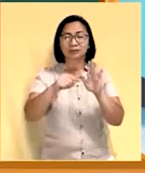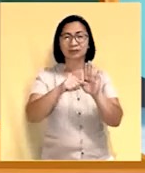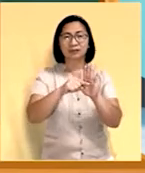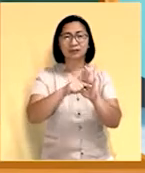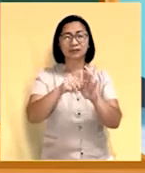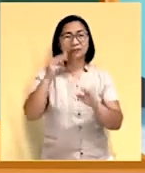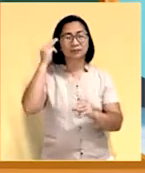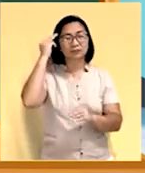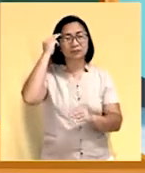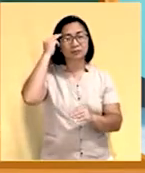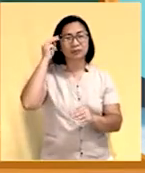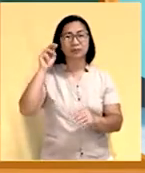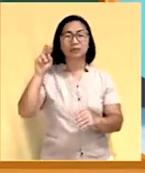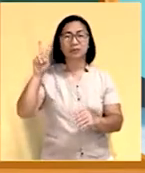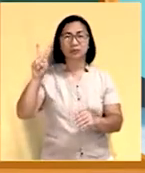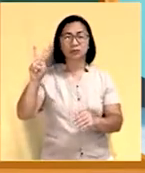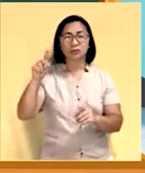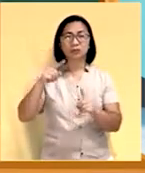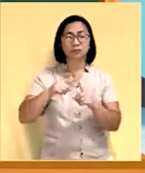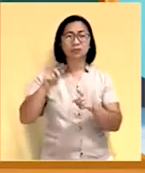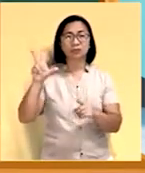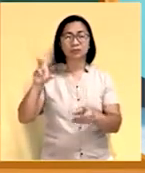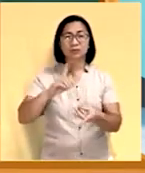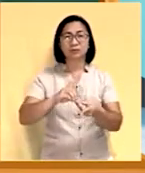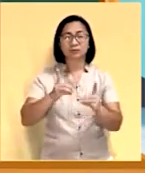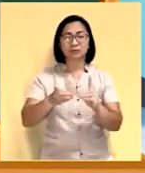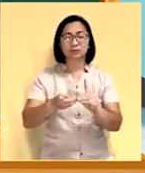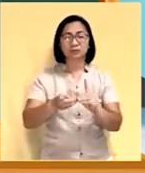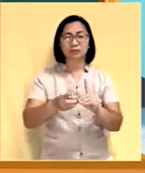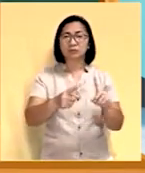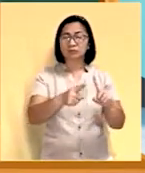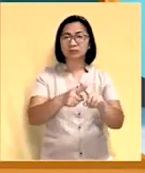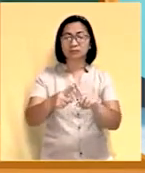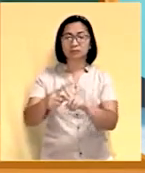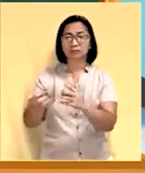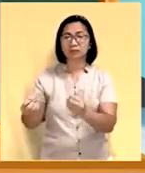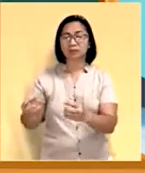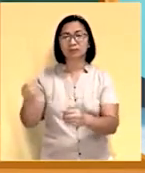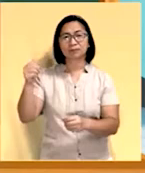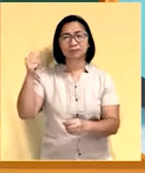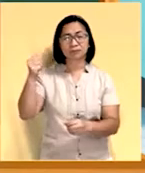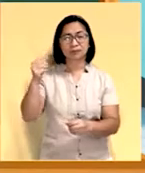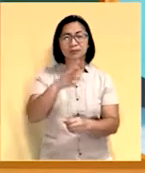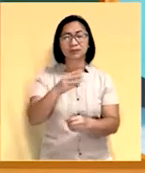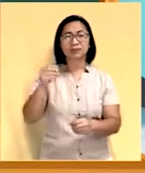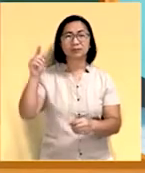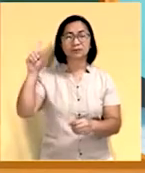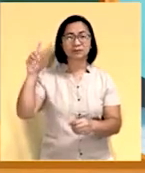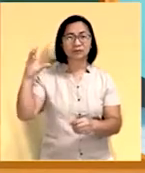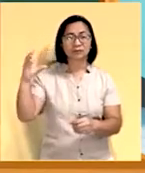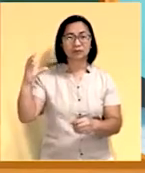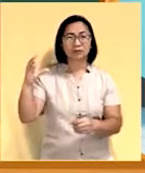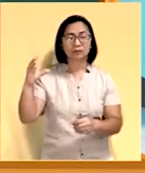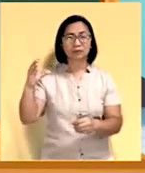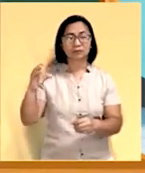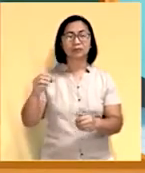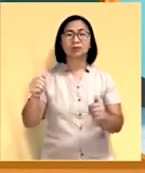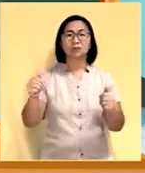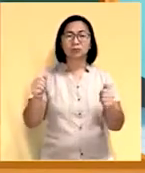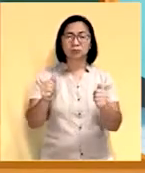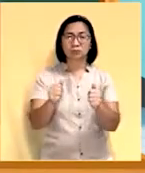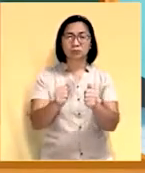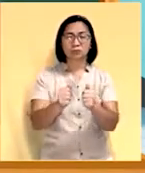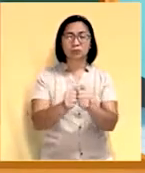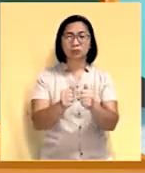subtracting mentally 2 to 3 digit numbers with multiples of tens and hundreds without and